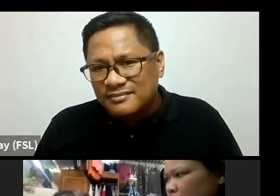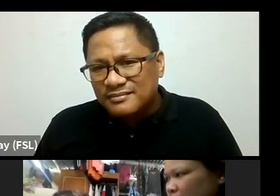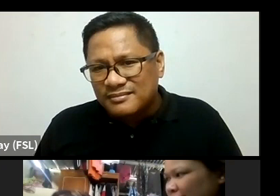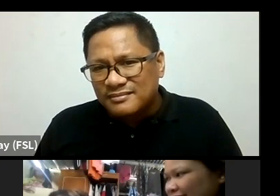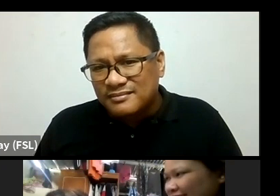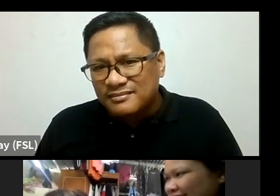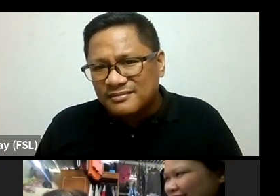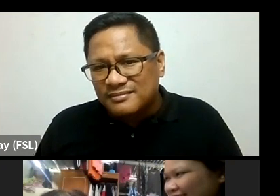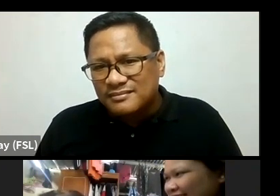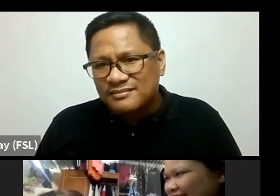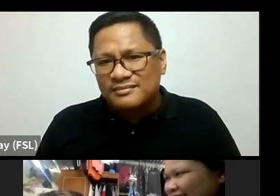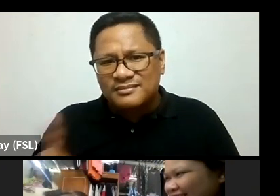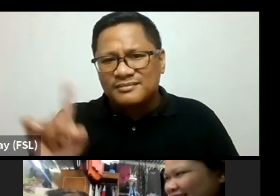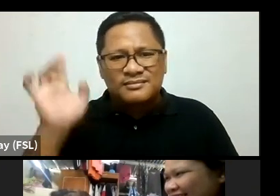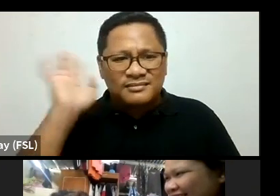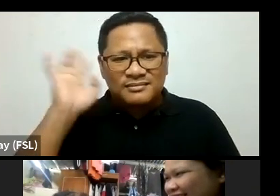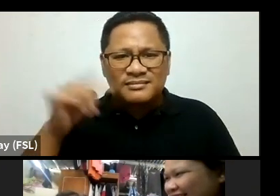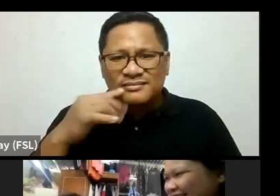Hindi ko marinig.